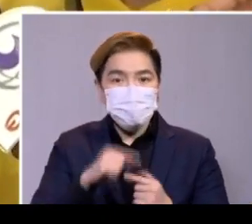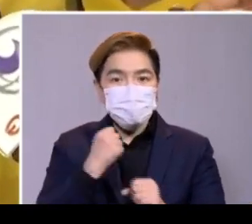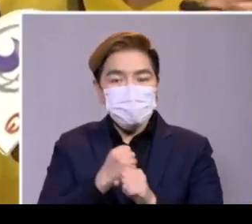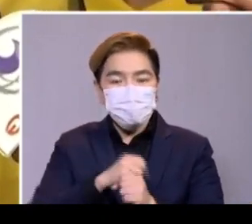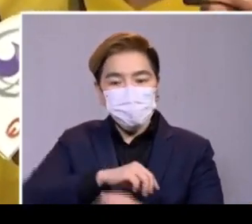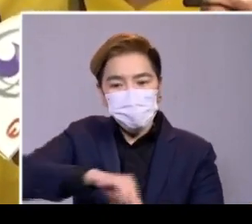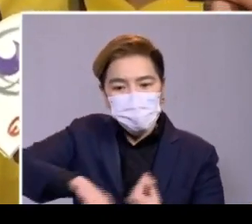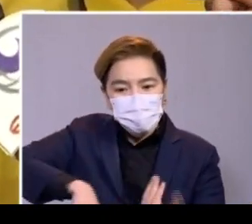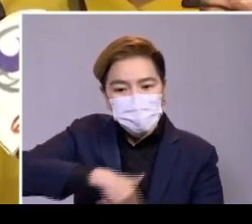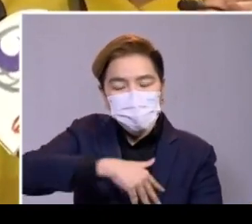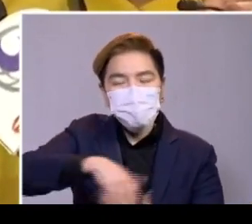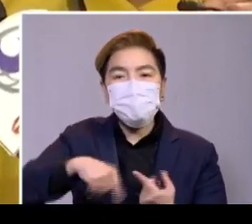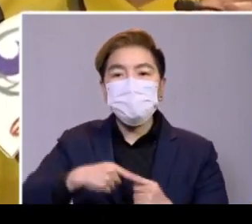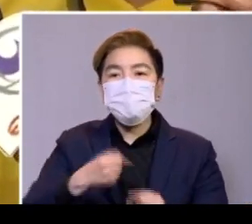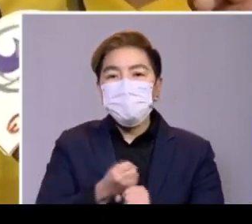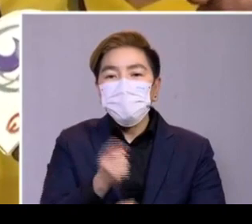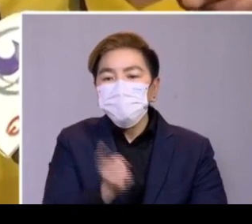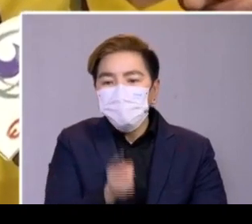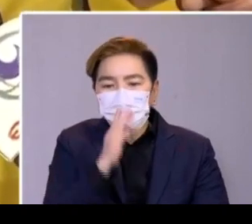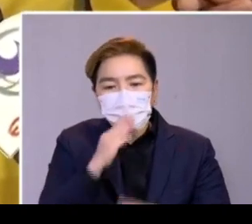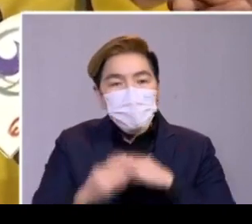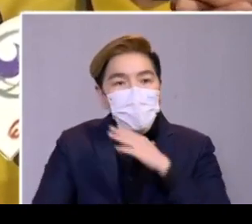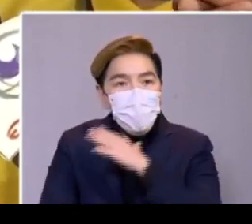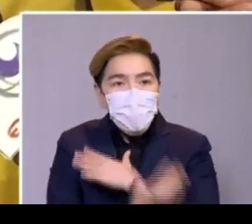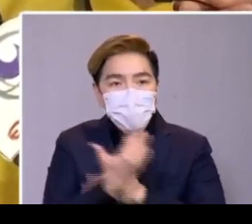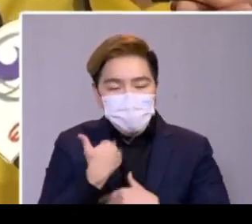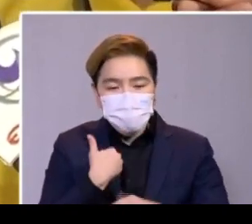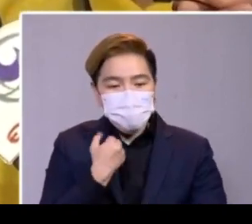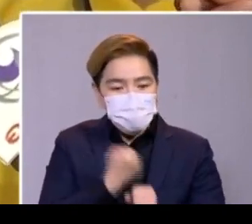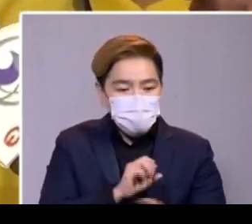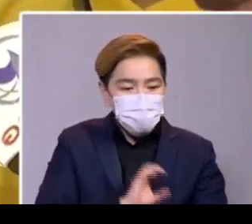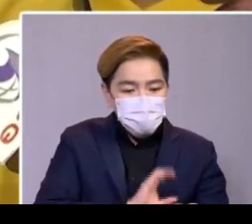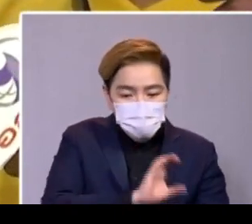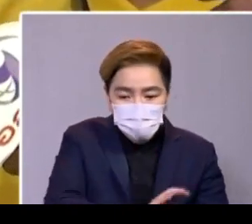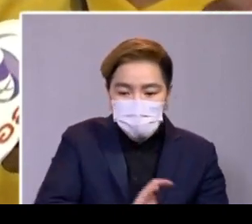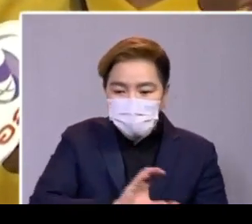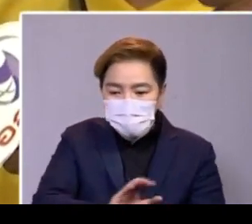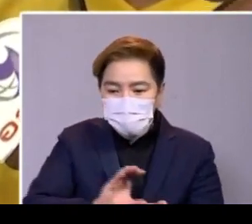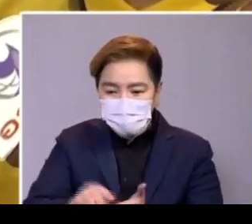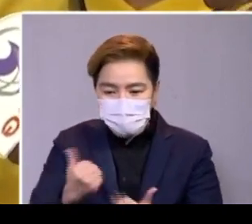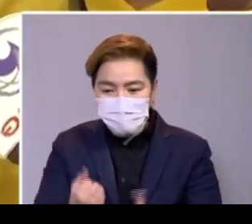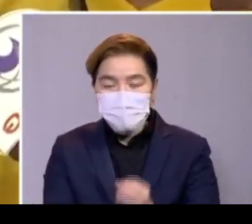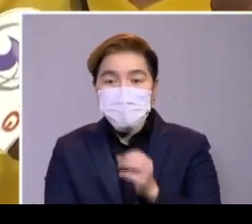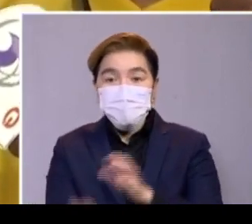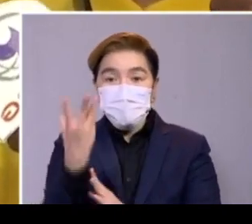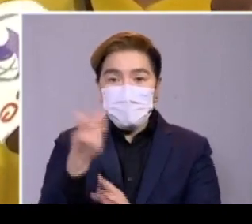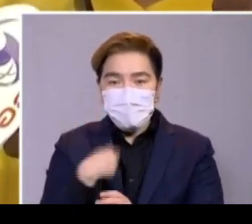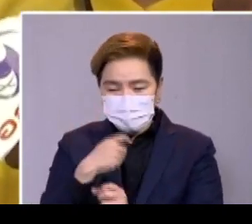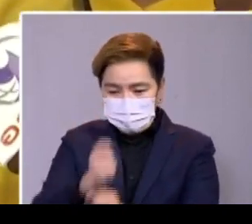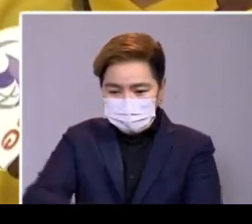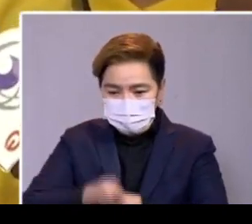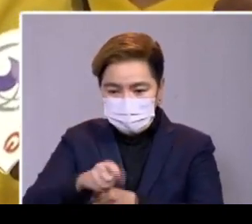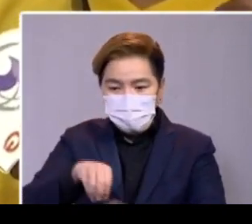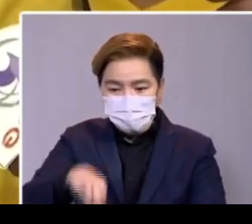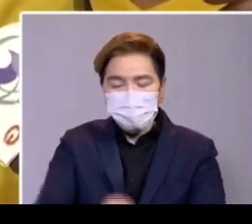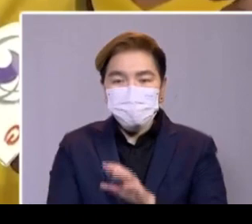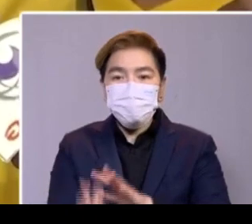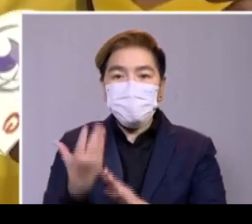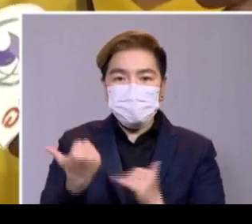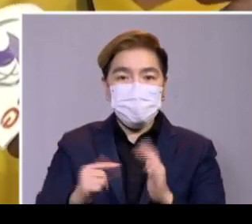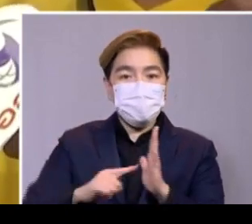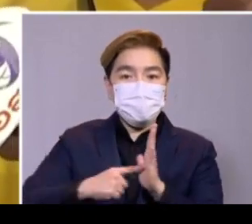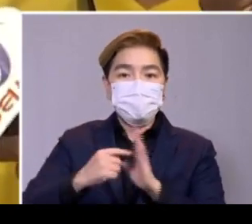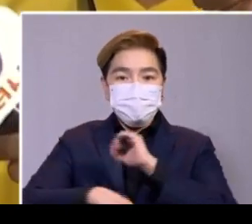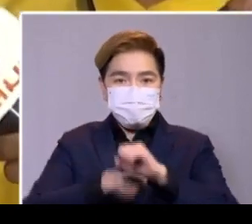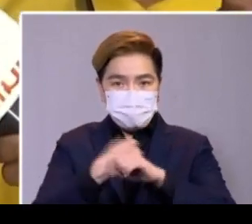านหมุนเวียนแล้วก็ลงอยู่เรื่อยๆอยู่แล้วตามโอกาสที่เข้ามาทั้งในและต่างประเทศนะฮะส่วนปลูกป่าก็ต้องถือว่านี่เริ่มได้เลยนะฮะเดี๋ย